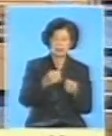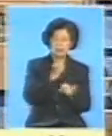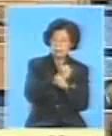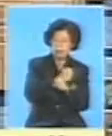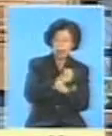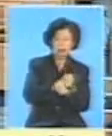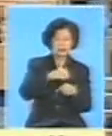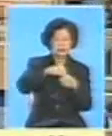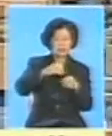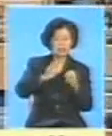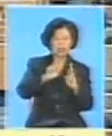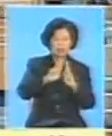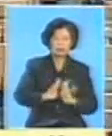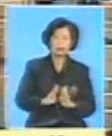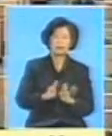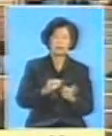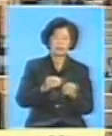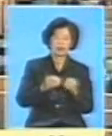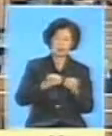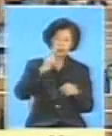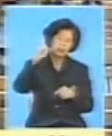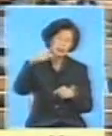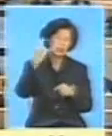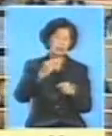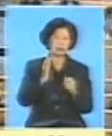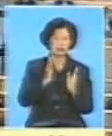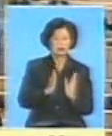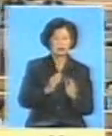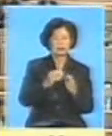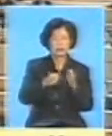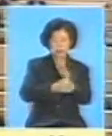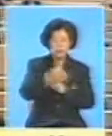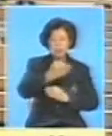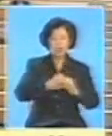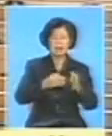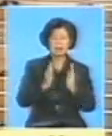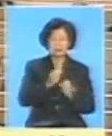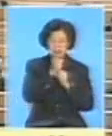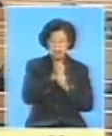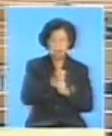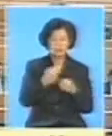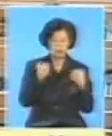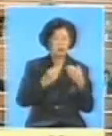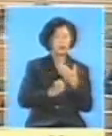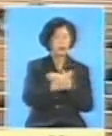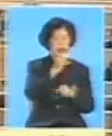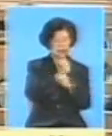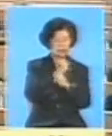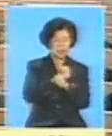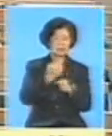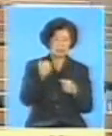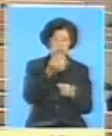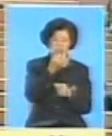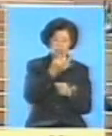นอกระบบรวมทั้งสตรีผู้ได้โอกาสนะผู้พิการผู้สูงอายุยังต้องการโอกาสในการทำงานมีอาชีพเลี้ยงตัว